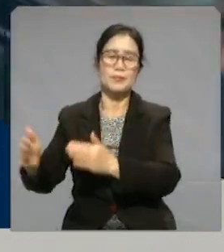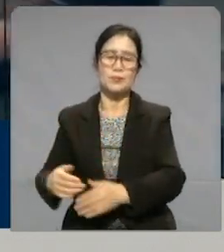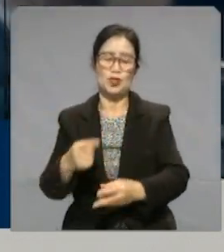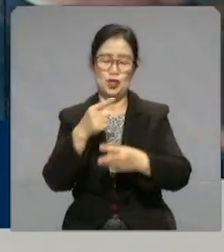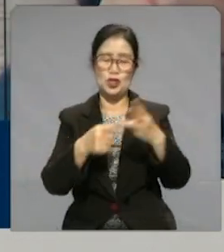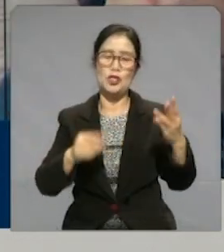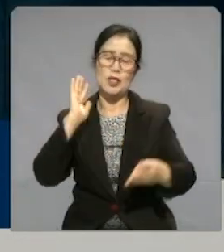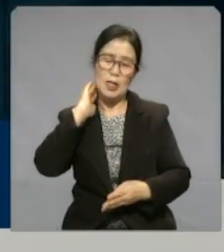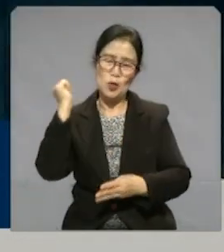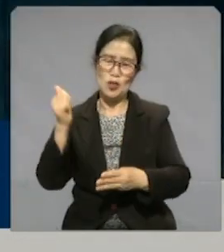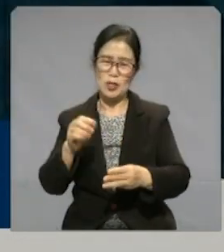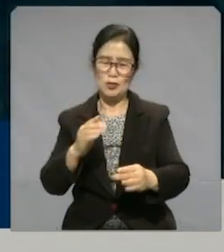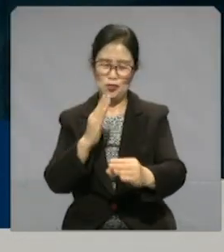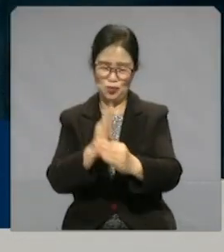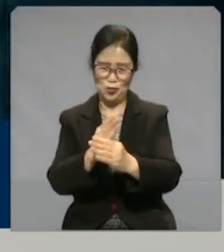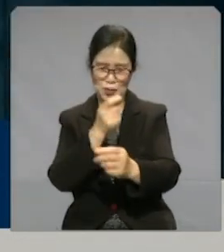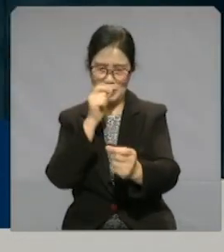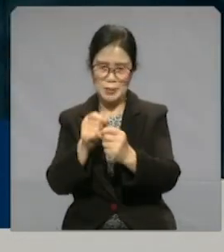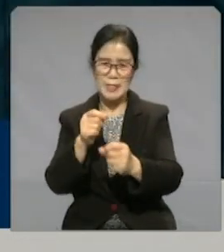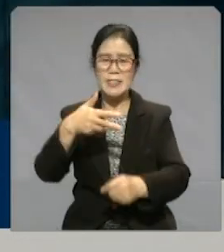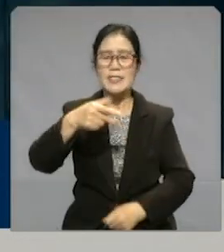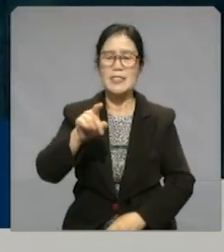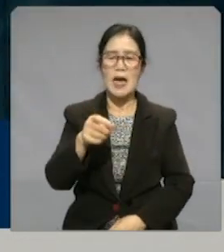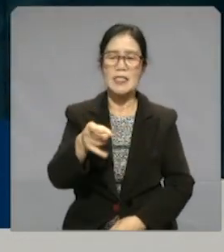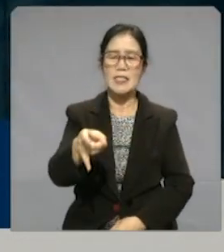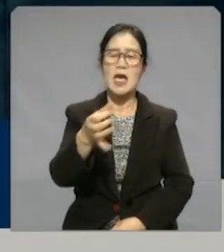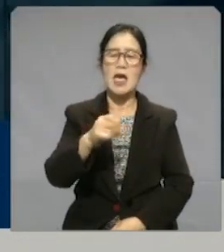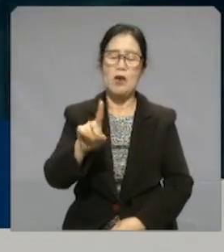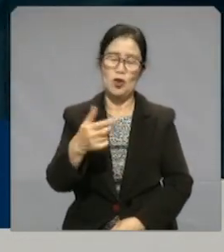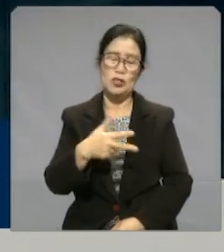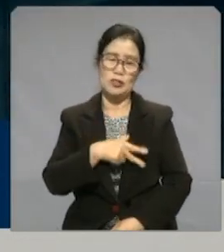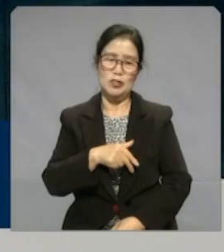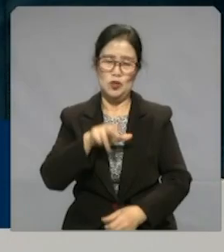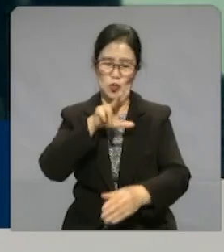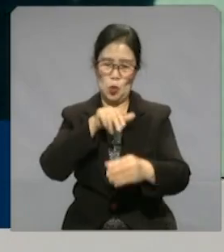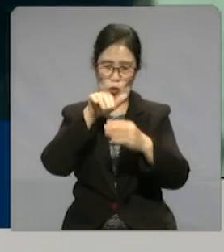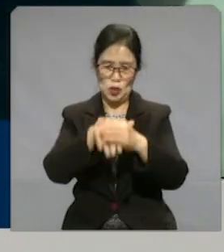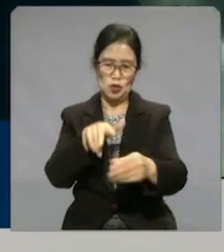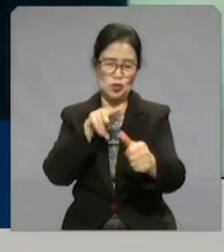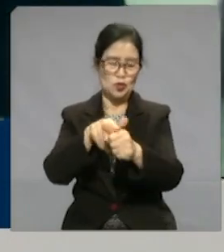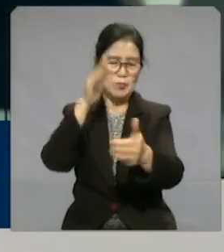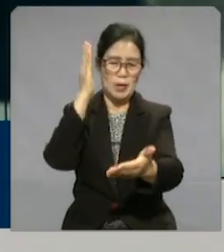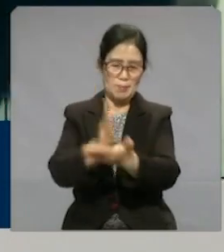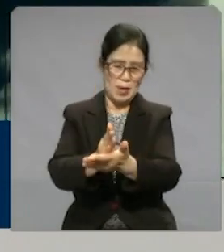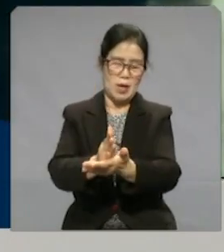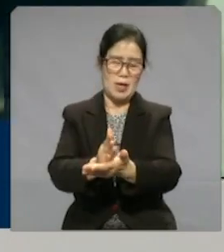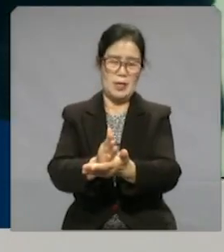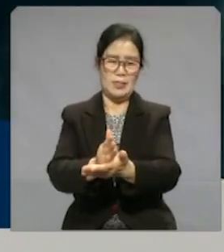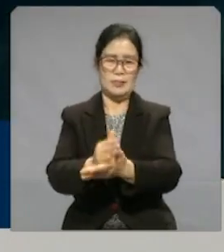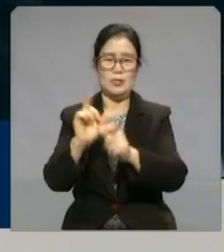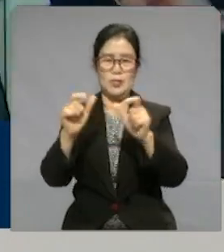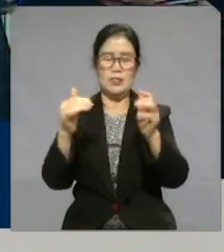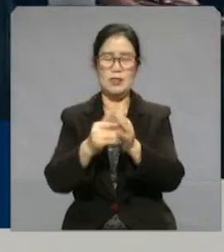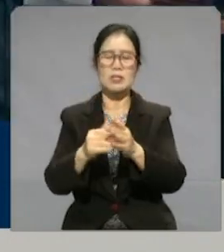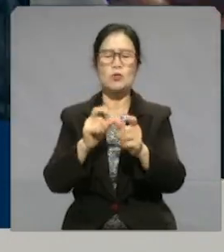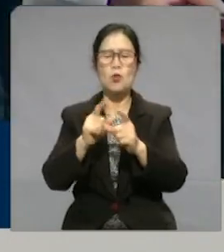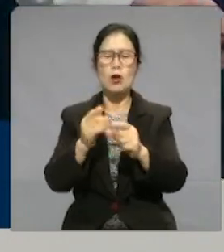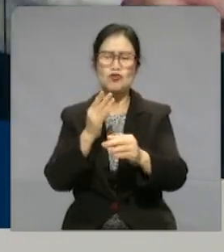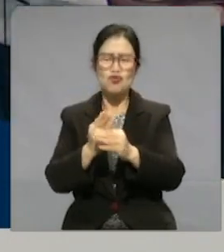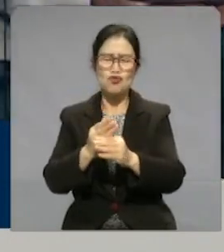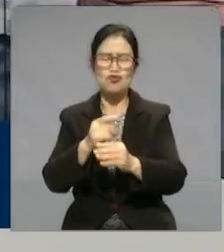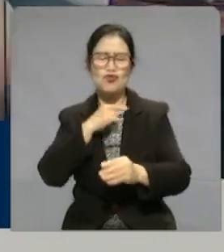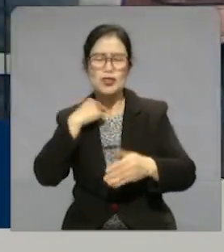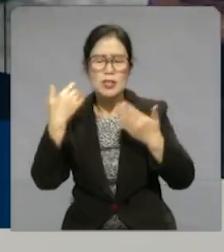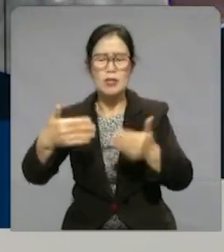윤석열 대통령의 핵심 측근인 장제원 국민의힘 의원이 총선 불출마를 전격 선언했습니다. 그동안 주류 중진 희생